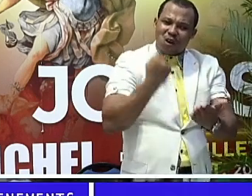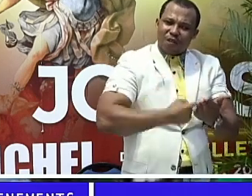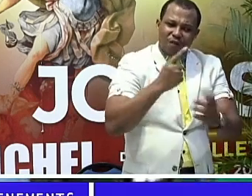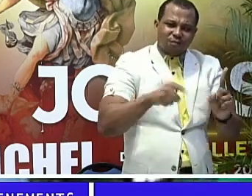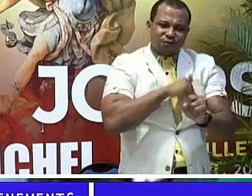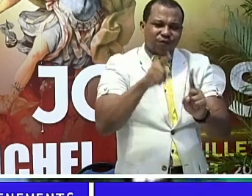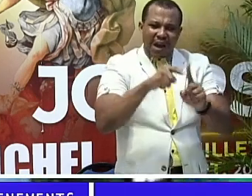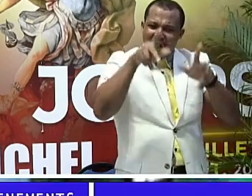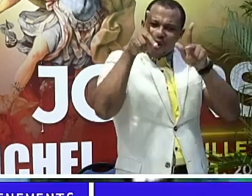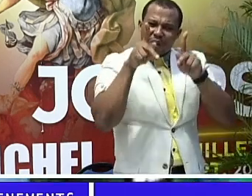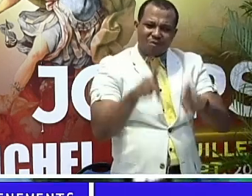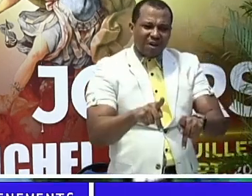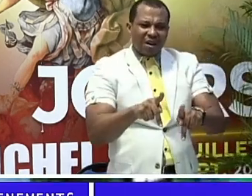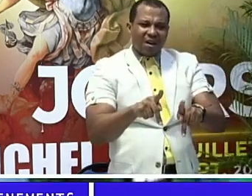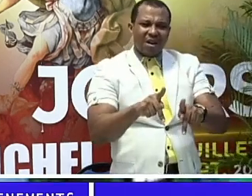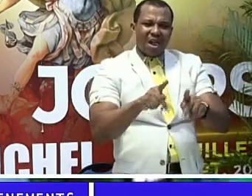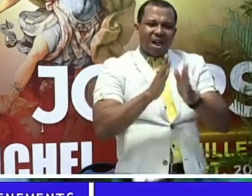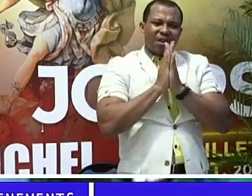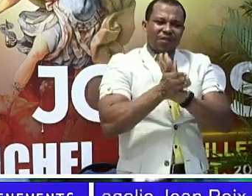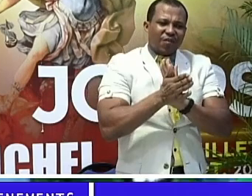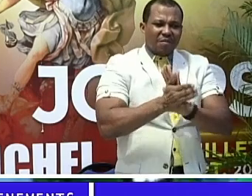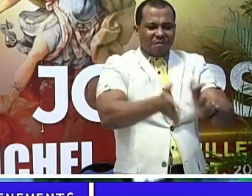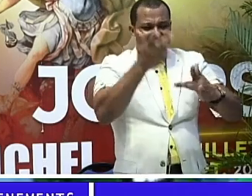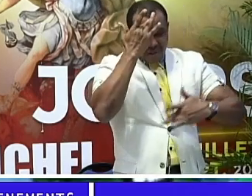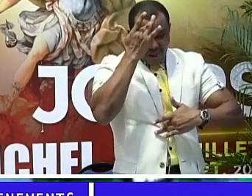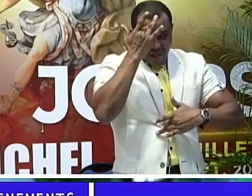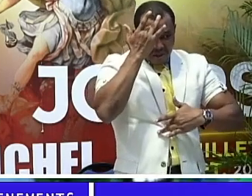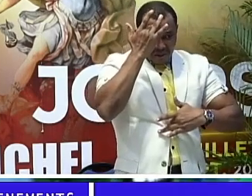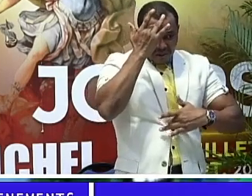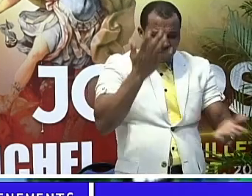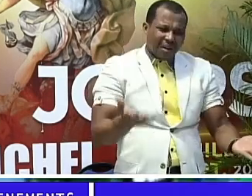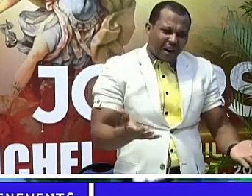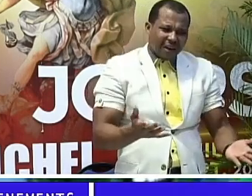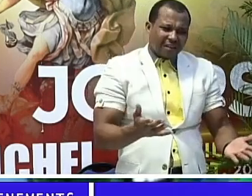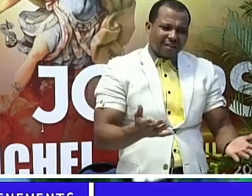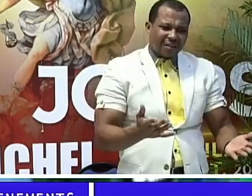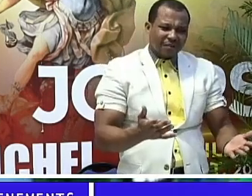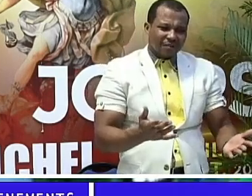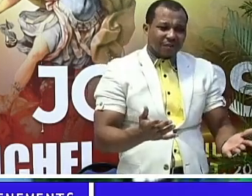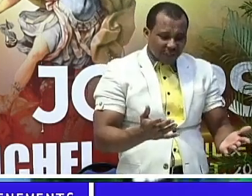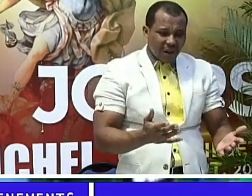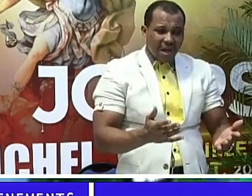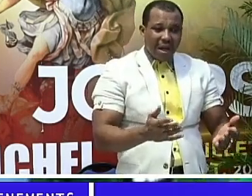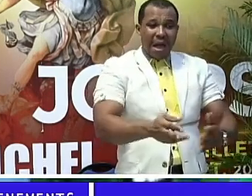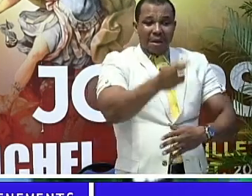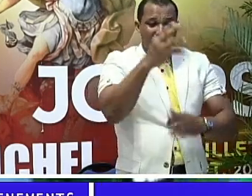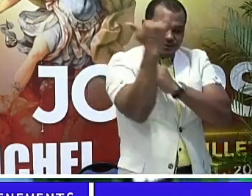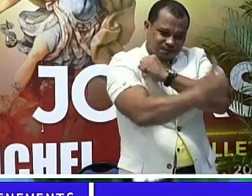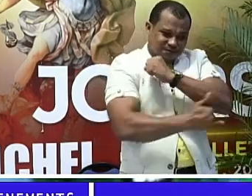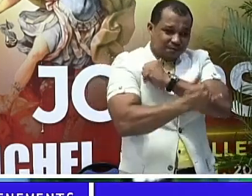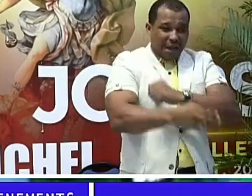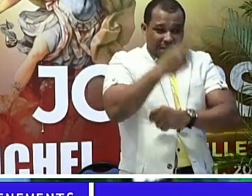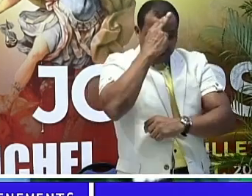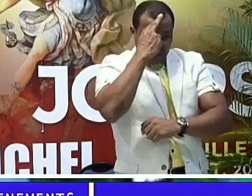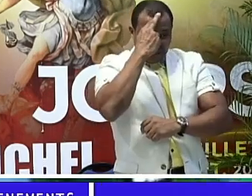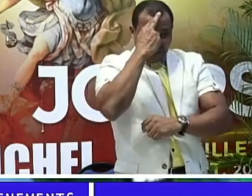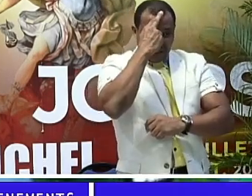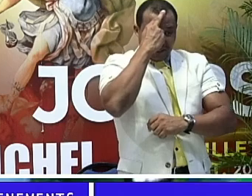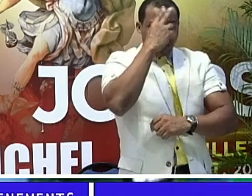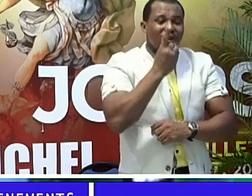dans l'autre pays. En République Dominicaine, son pays grand pile touriste. Depuis qu'il y a touriste son côté, il y a corruption. Tout marche